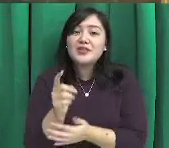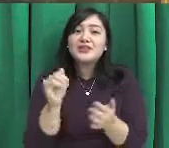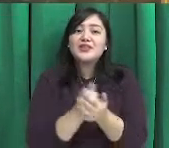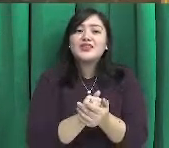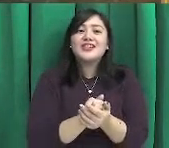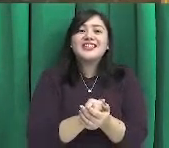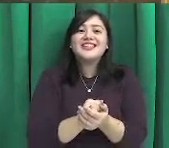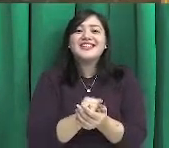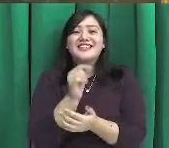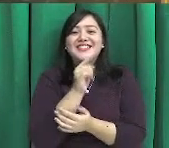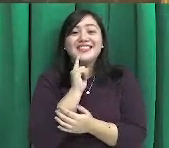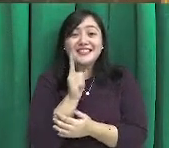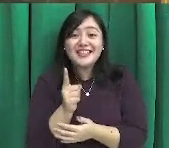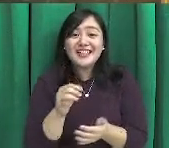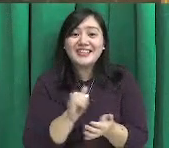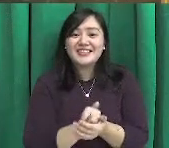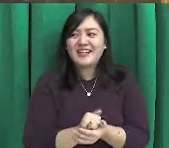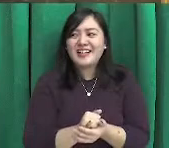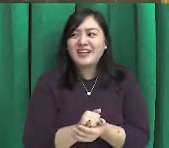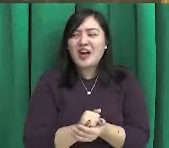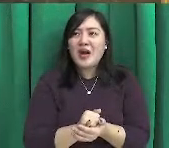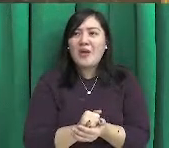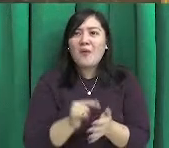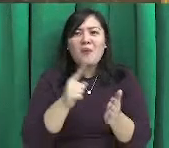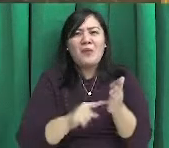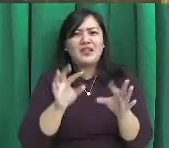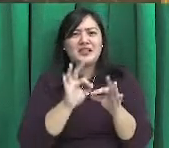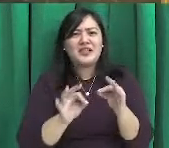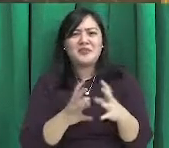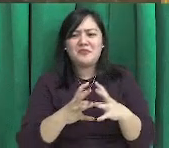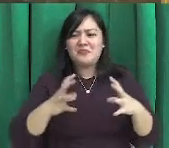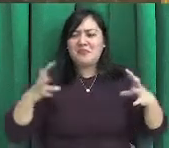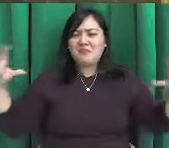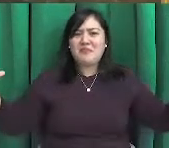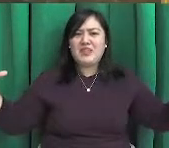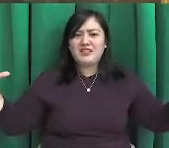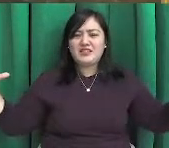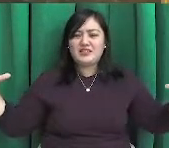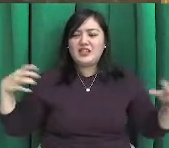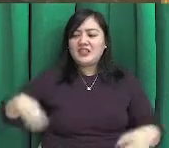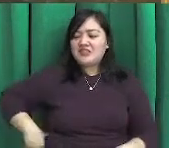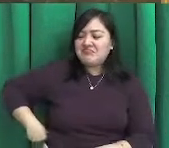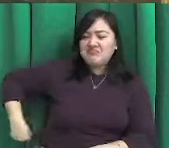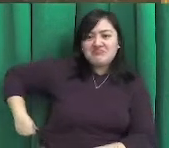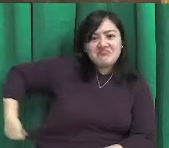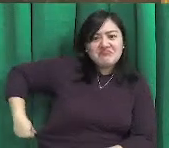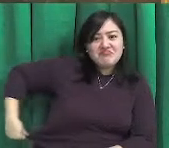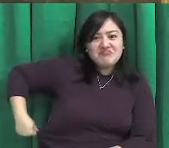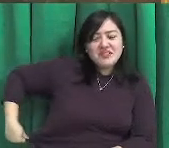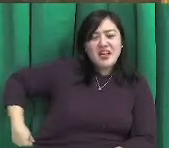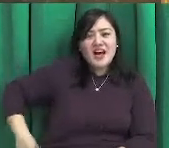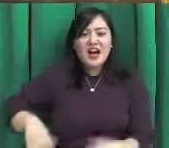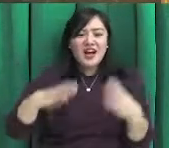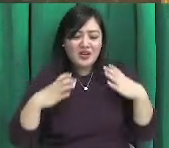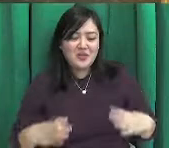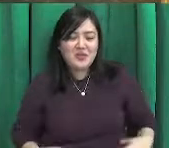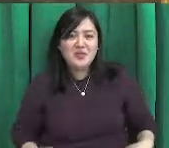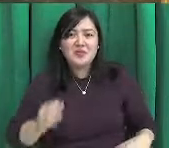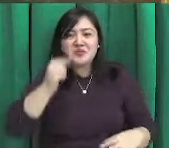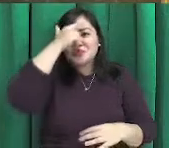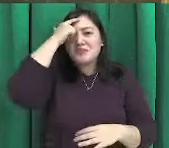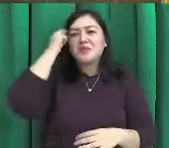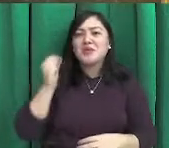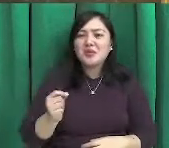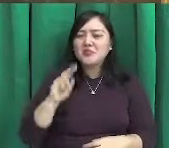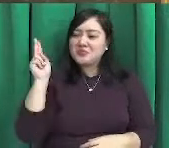ko eh. Ay. Oh. Eh, kaya sobrang namang sikip. Bakit? Eh, parang doon niya sa bunso niya eh. Oh, sinusuot.